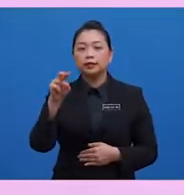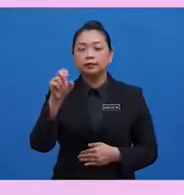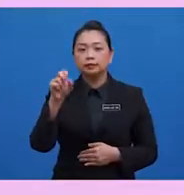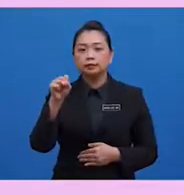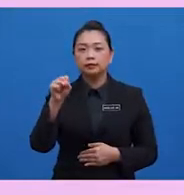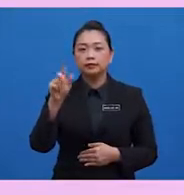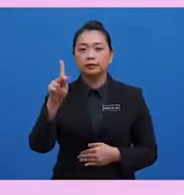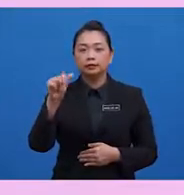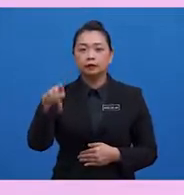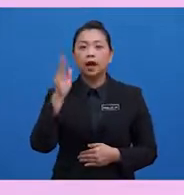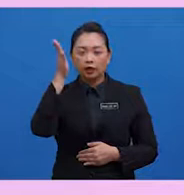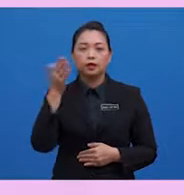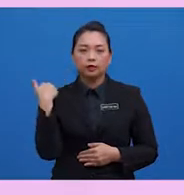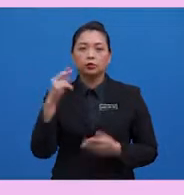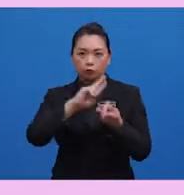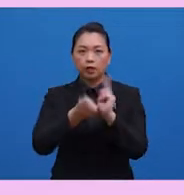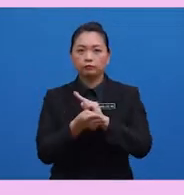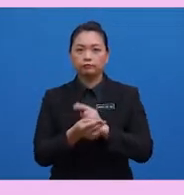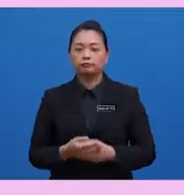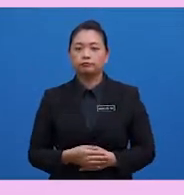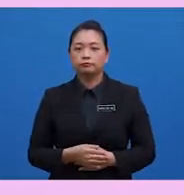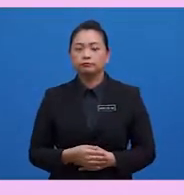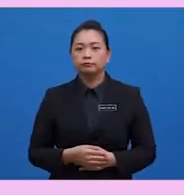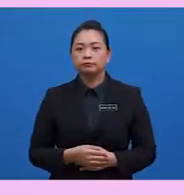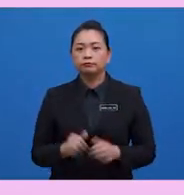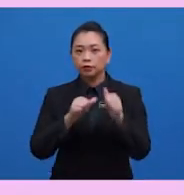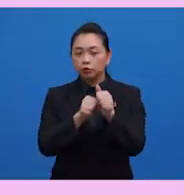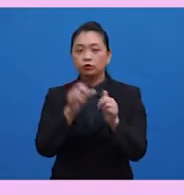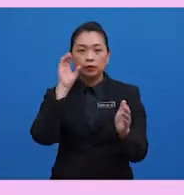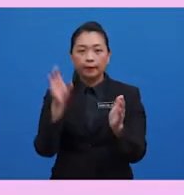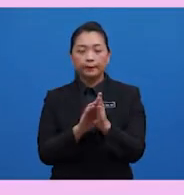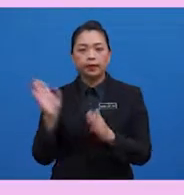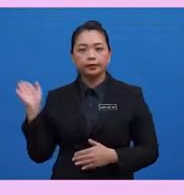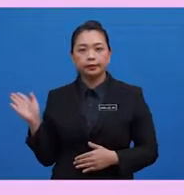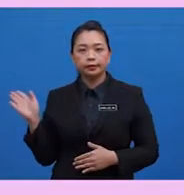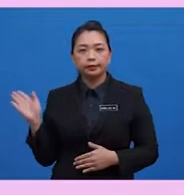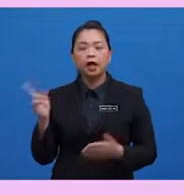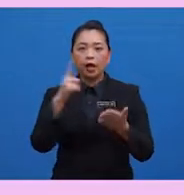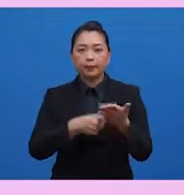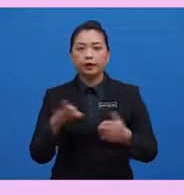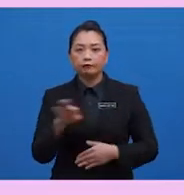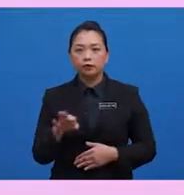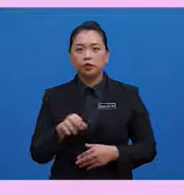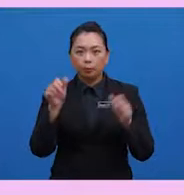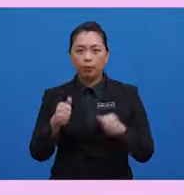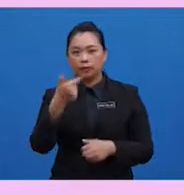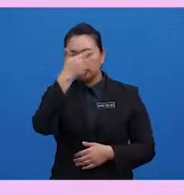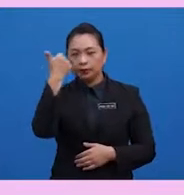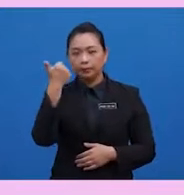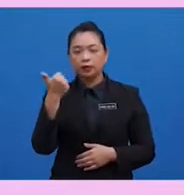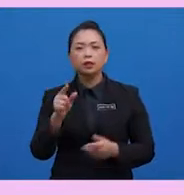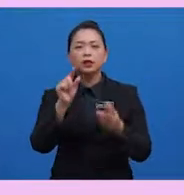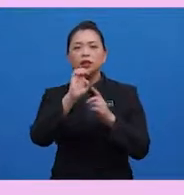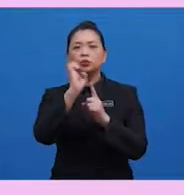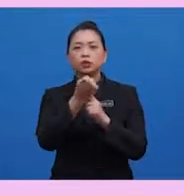akan mengalami perubahan. Berdasarkan gambar yang dipaparkan, apakah faktor yang boleh menyebabkan ekosistem